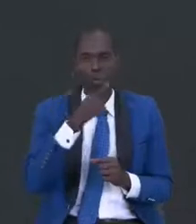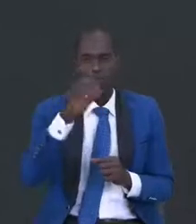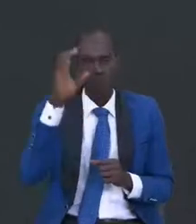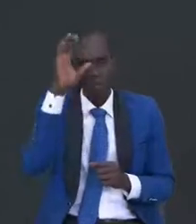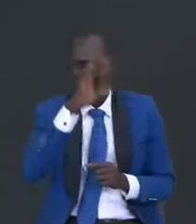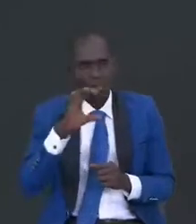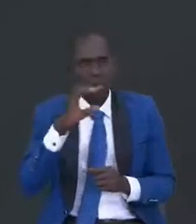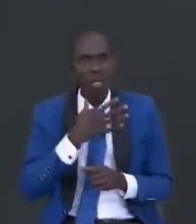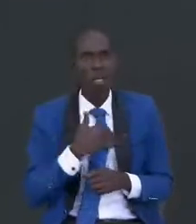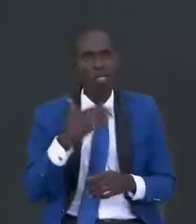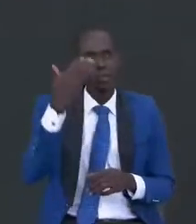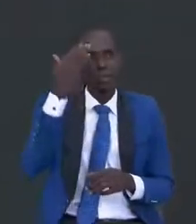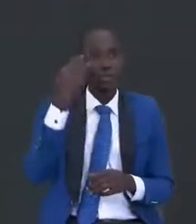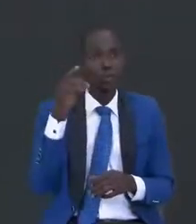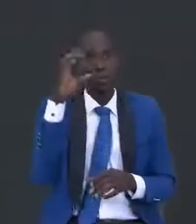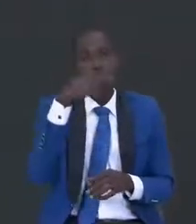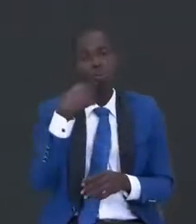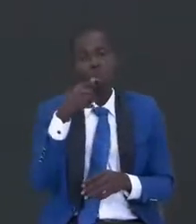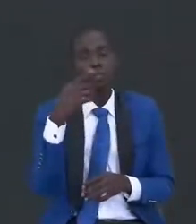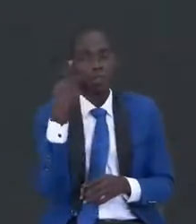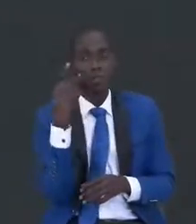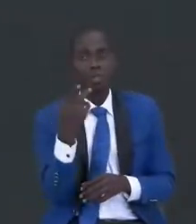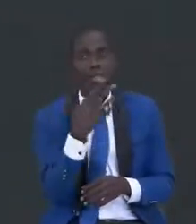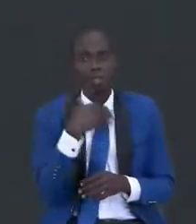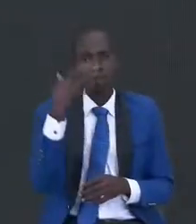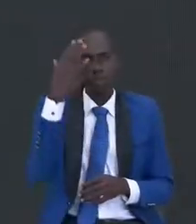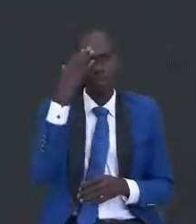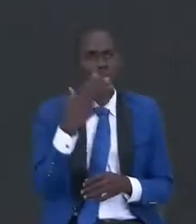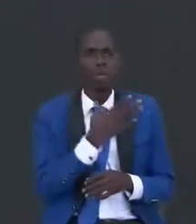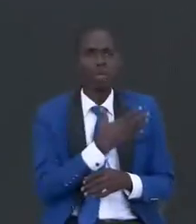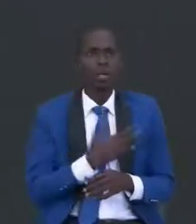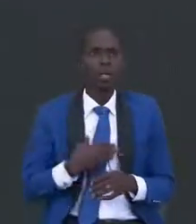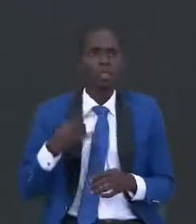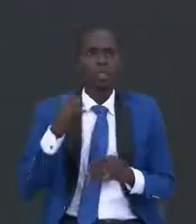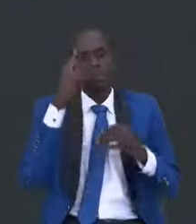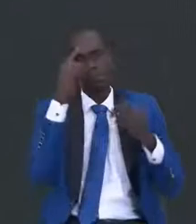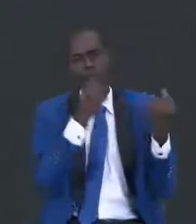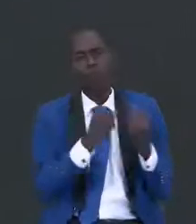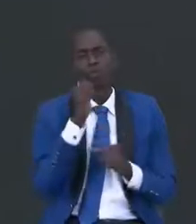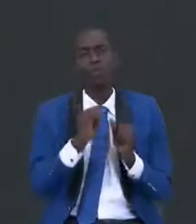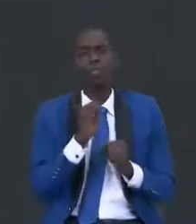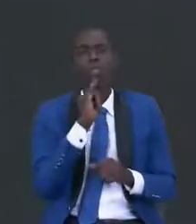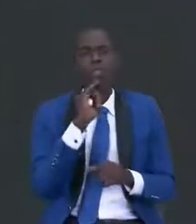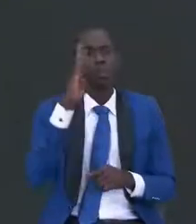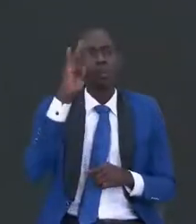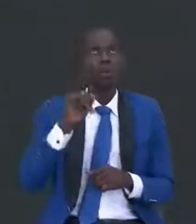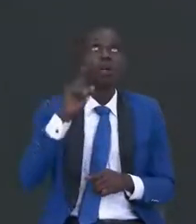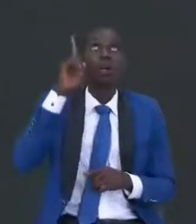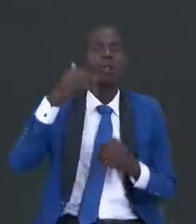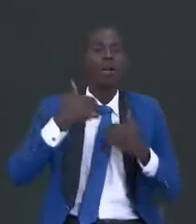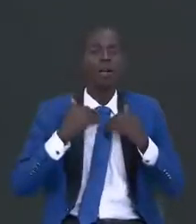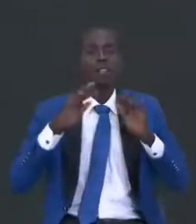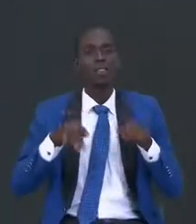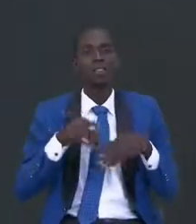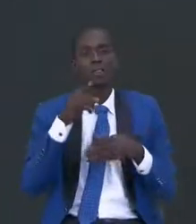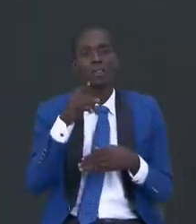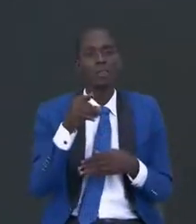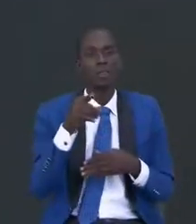C'est la foi en lui qui a donné à cet homme cette entière guérison